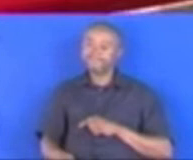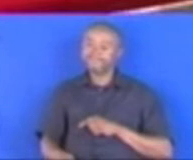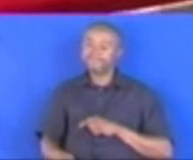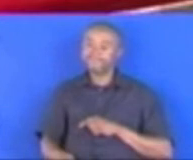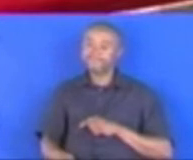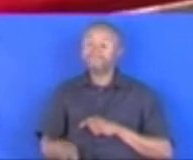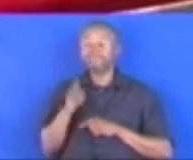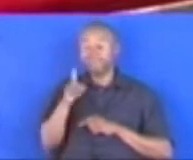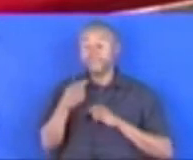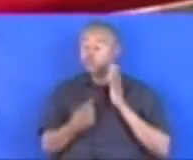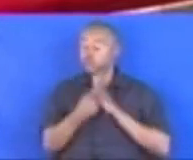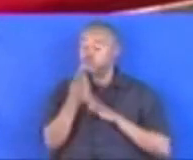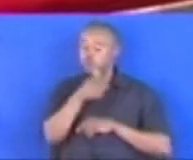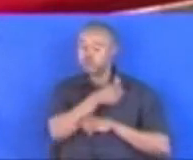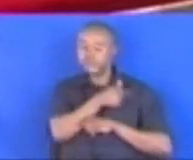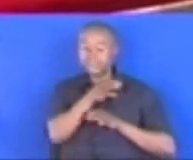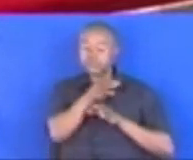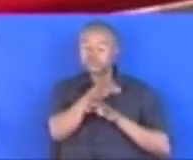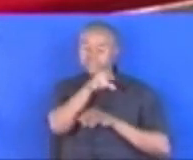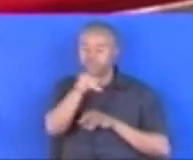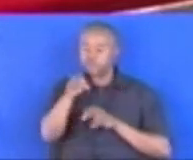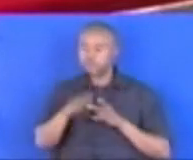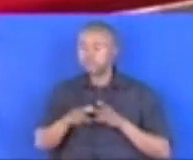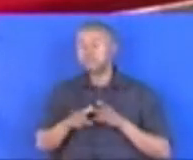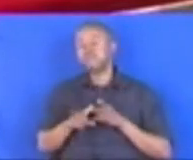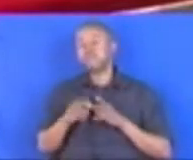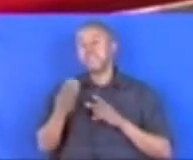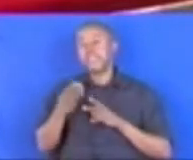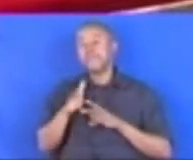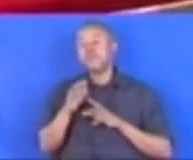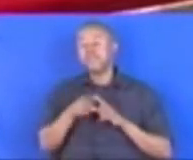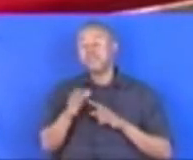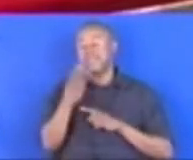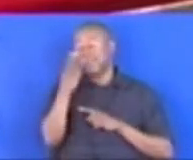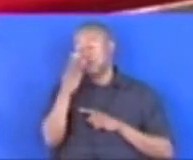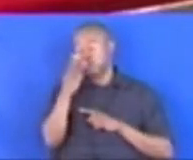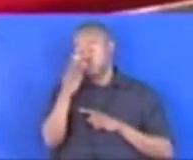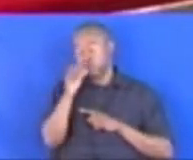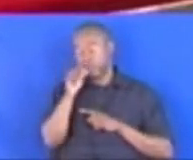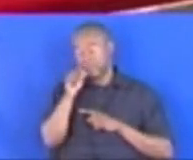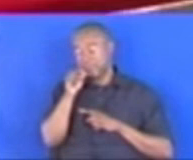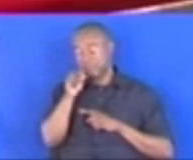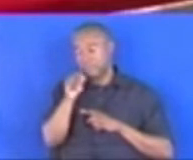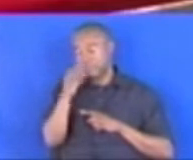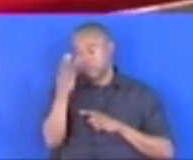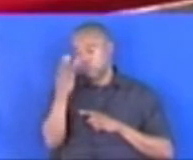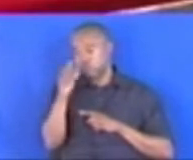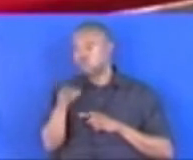92,044,336,376 ni kutoka katika hospitali za rufaa za mikoa, na shilingi bilioni